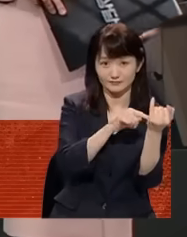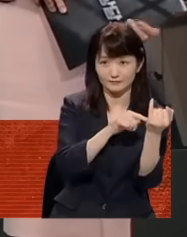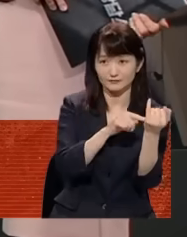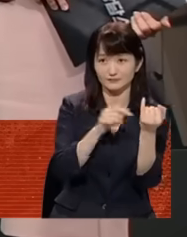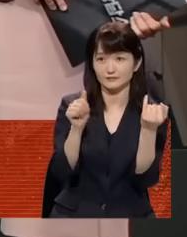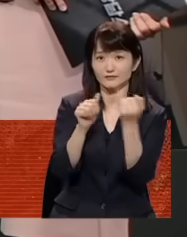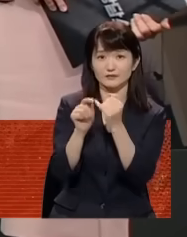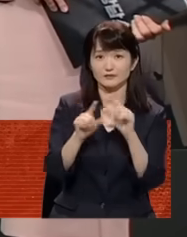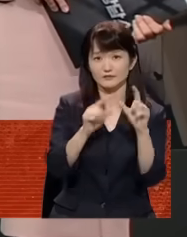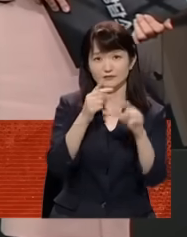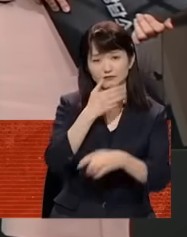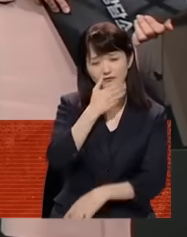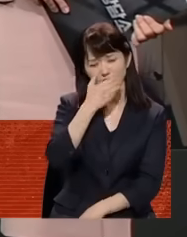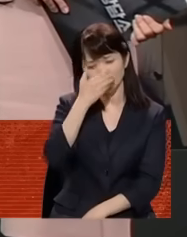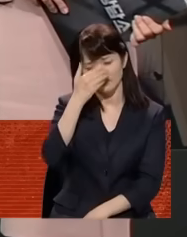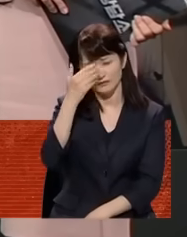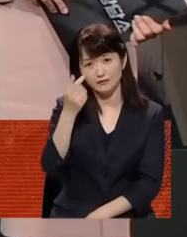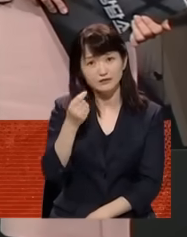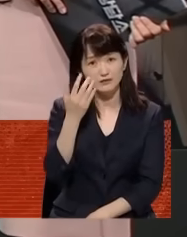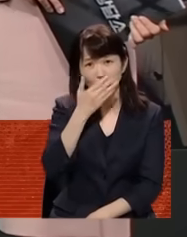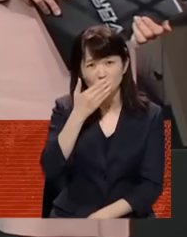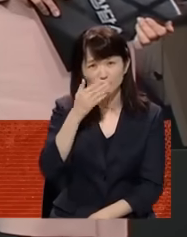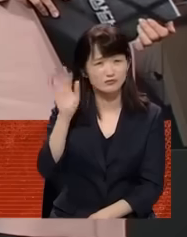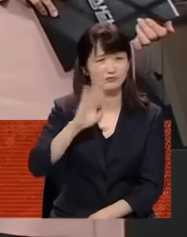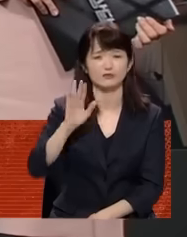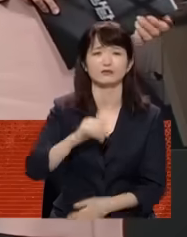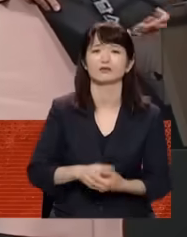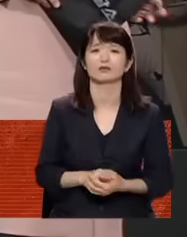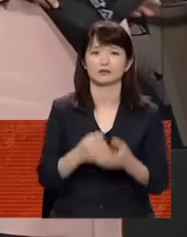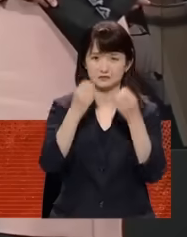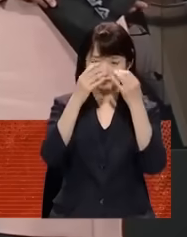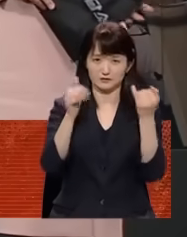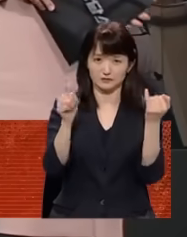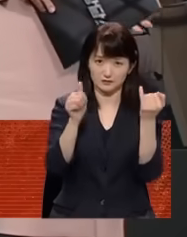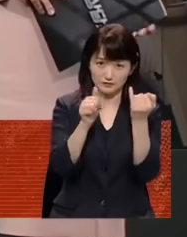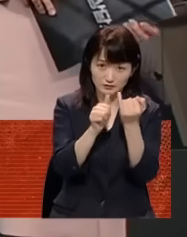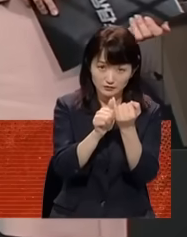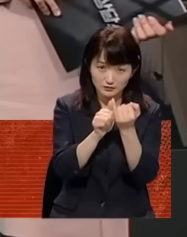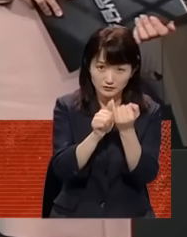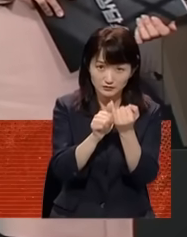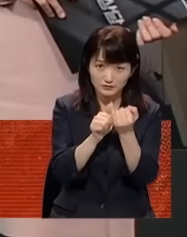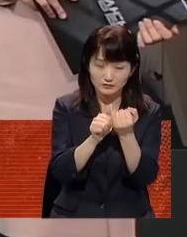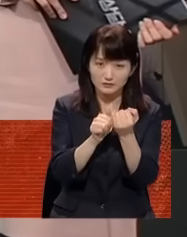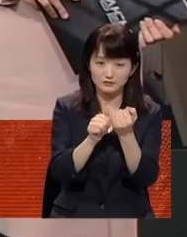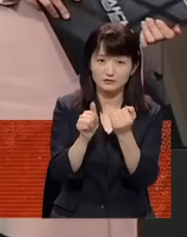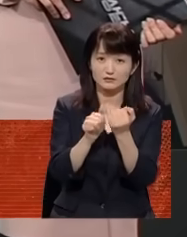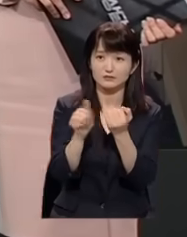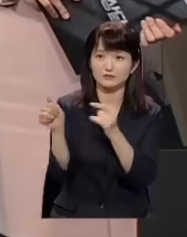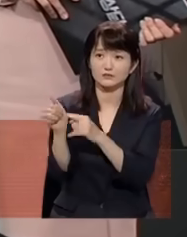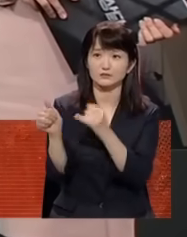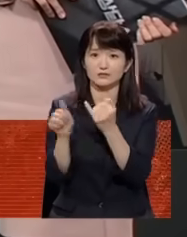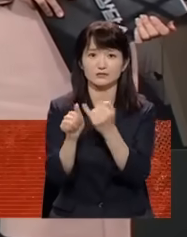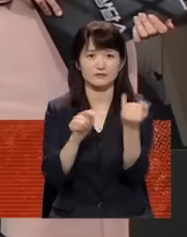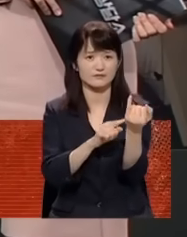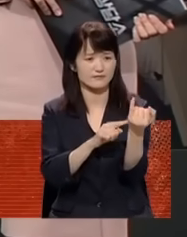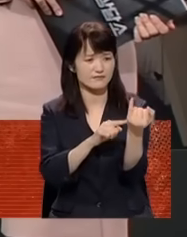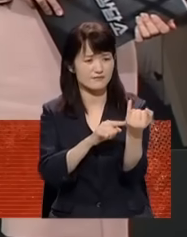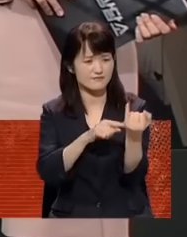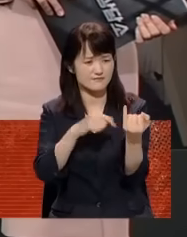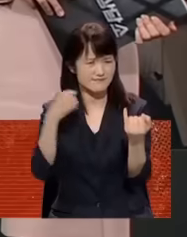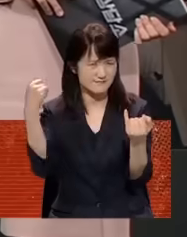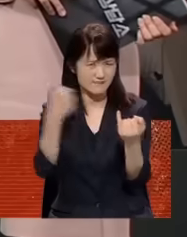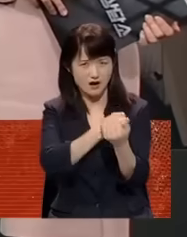생활은 꿈처럼 달콤하지 않았습니다 신혼 초부터 남편은 박씨에게 시도 때도 없이 폭행을